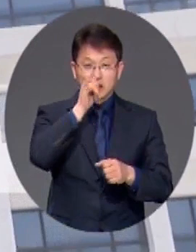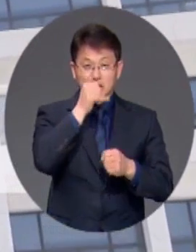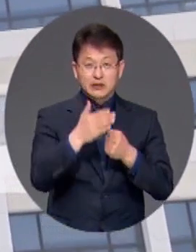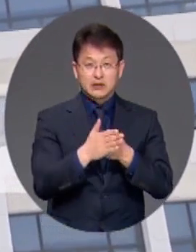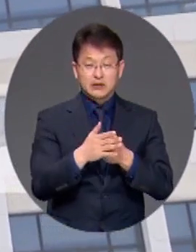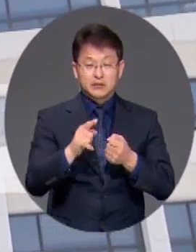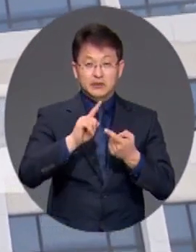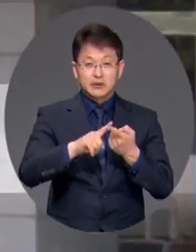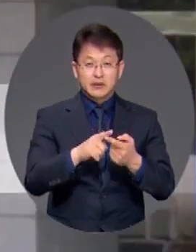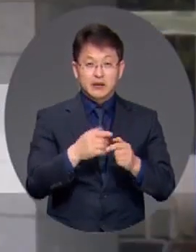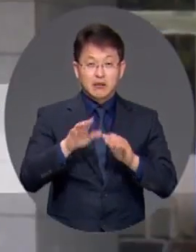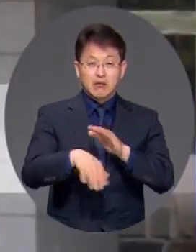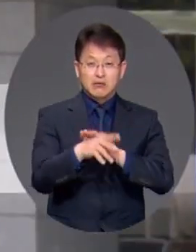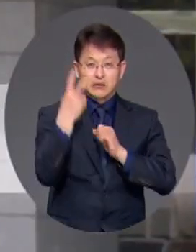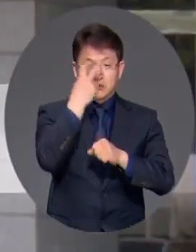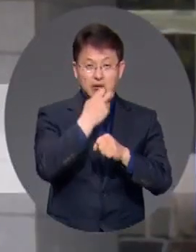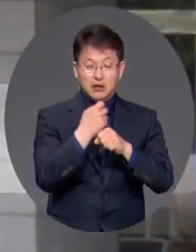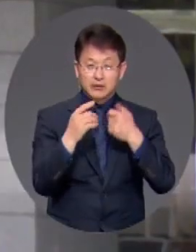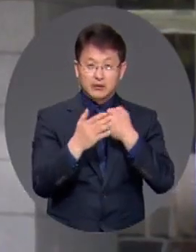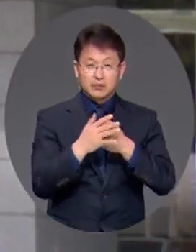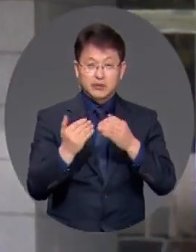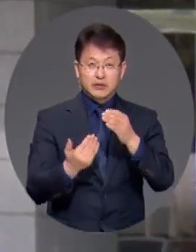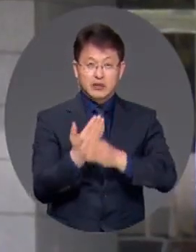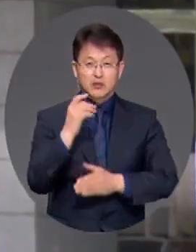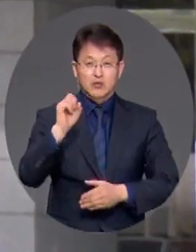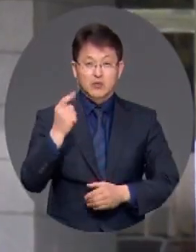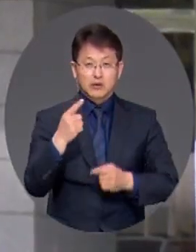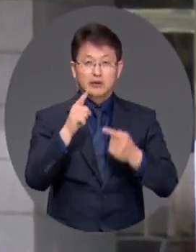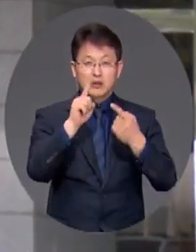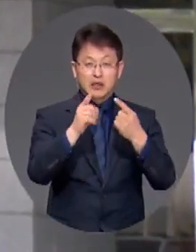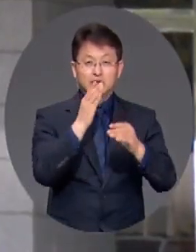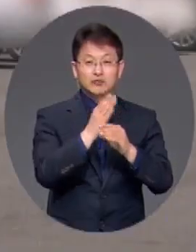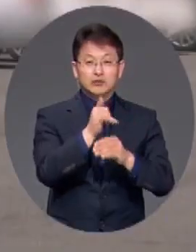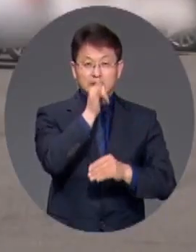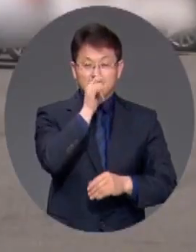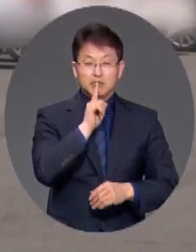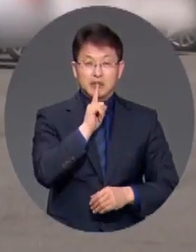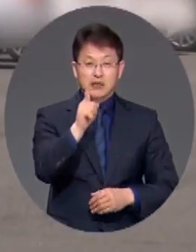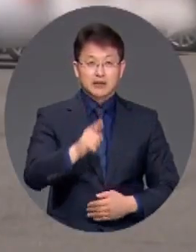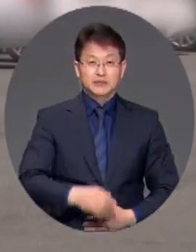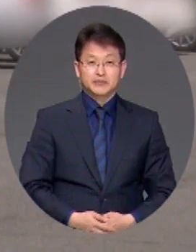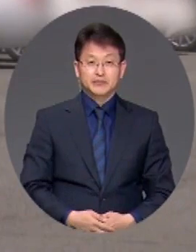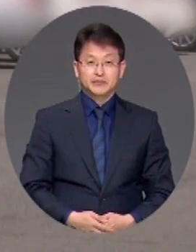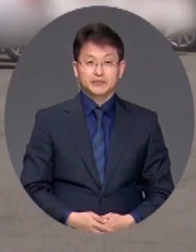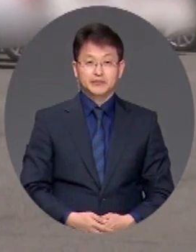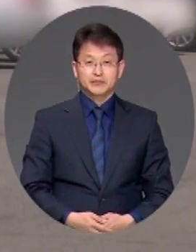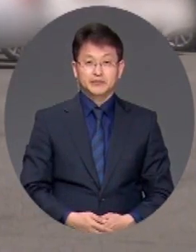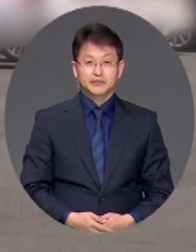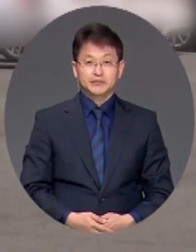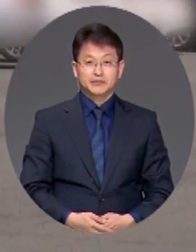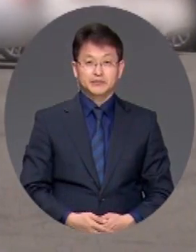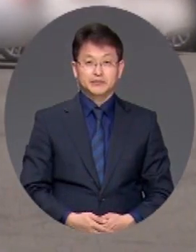발견됐는데이 같은 부실한 관리 감독이 사고의 원인 중 하나로 보인다고 판시했습니다